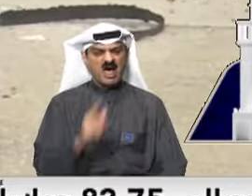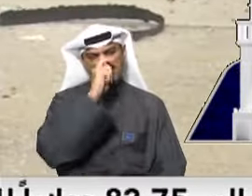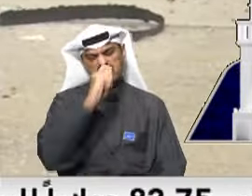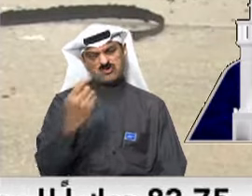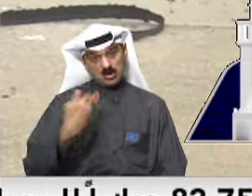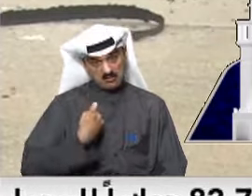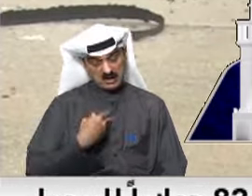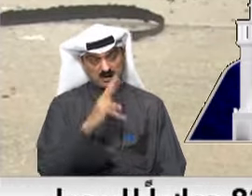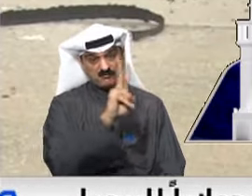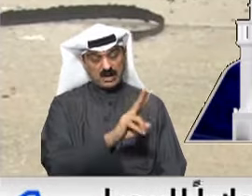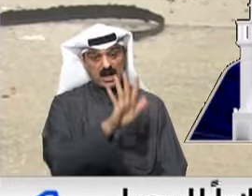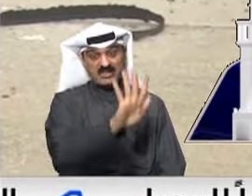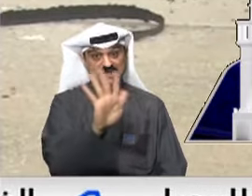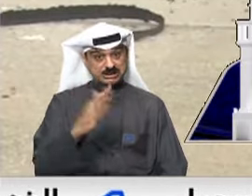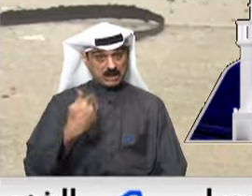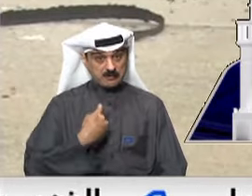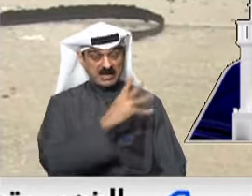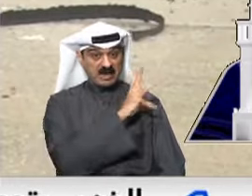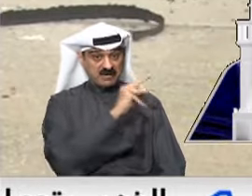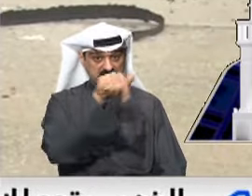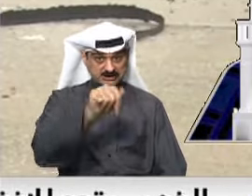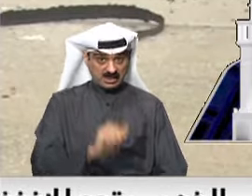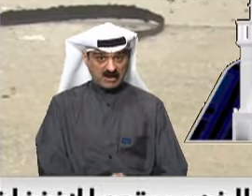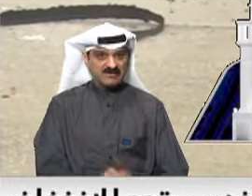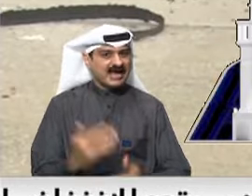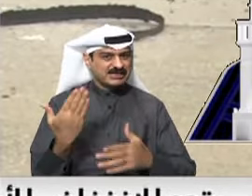إضعاف بقائه وصموده على هذه الأرض